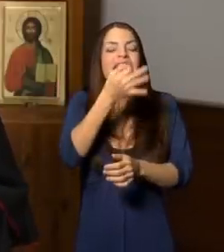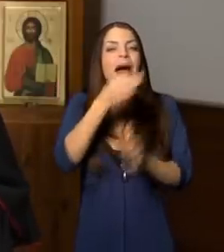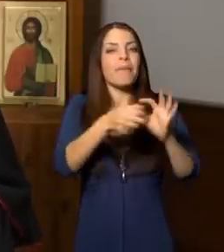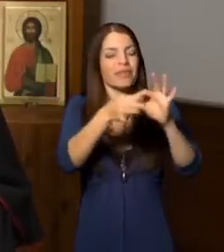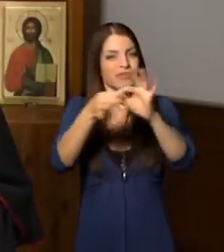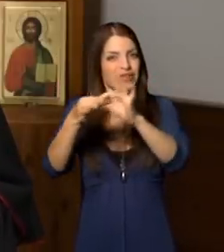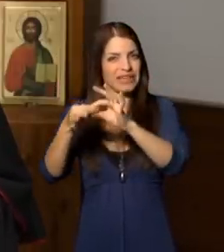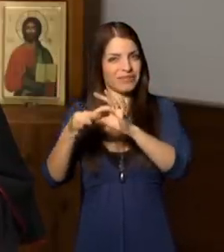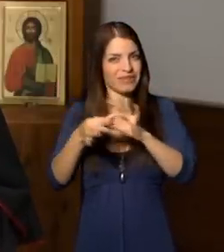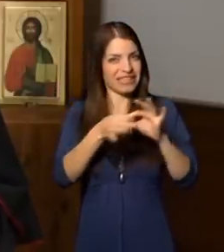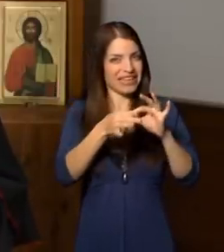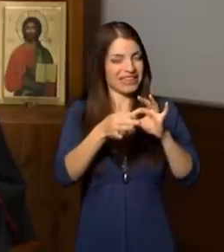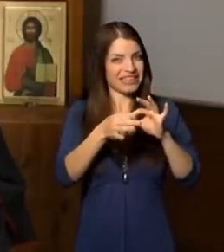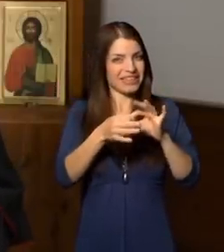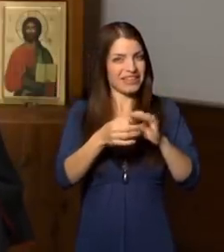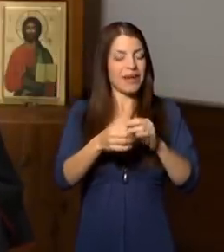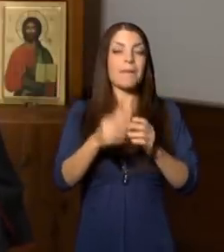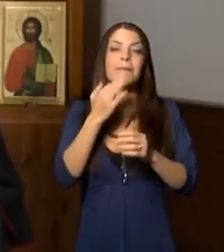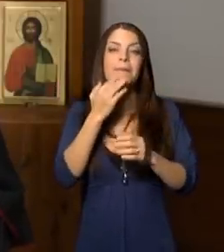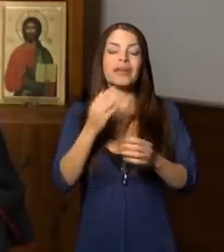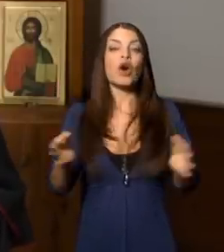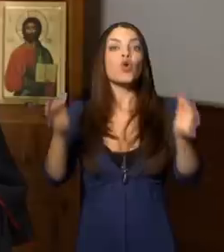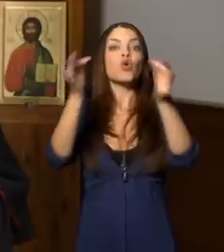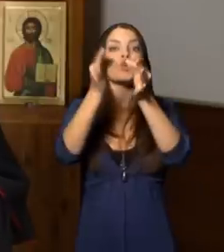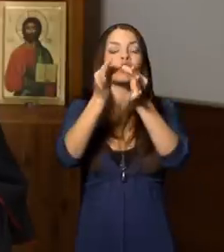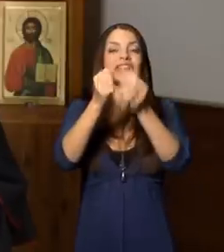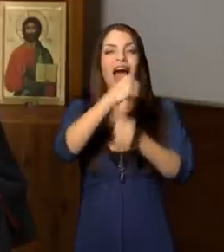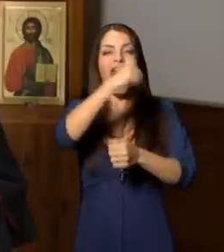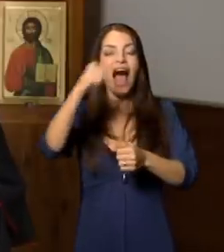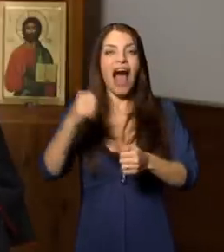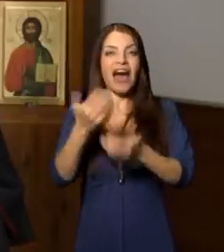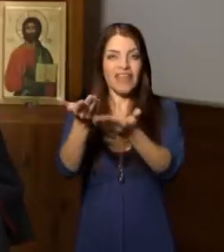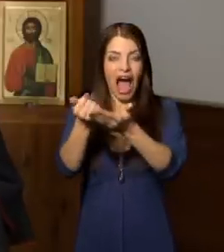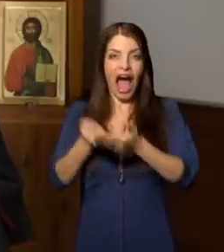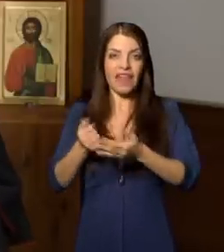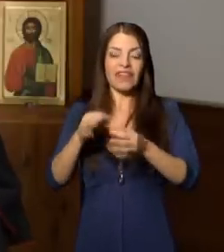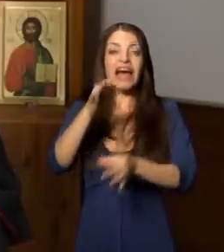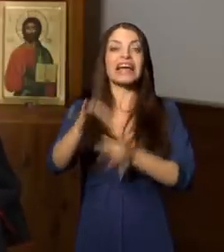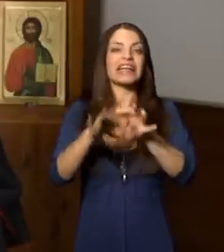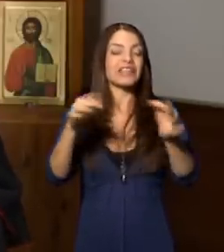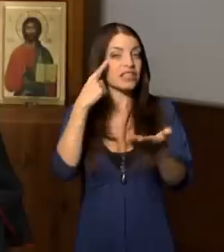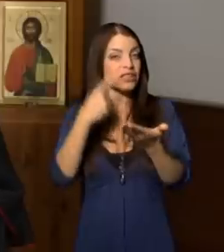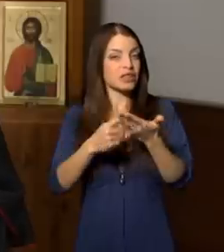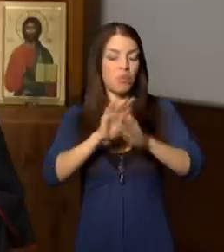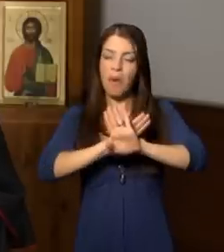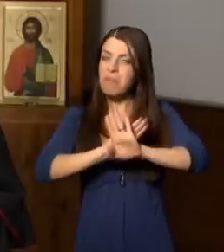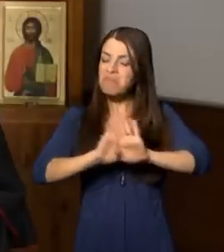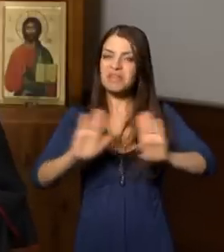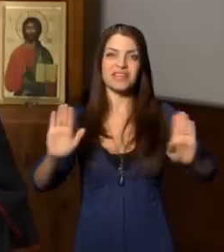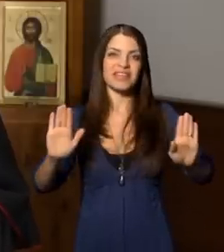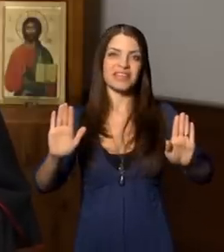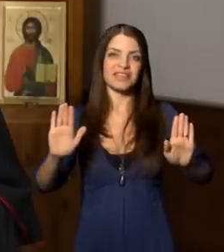l-Ewkaristija. Il-grazzji li nirċievu fil-Quddiesa ma nistgħu niksbuhom minn imkien ieħor.